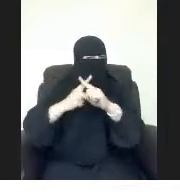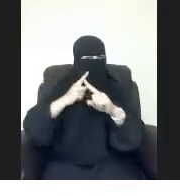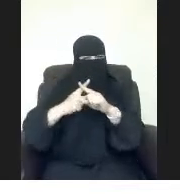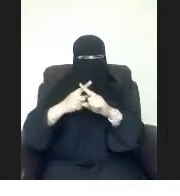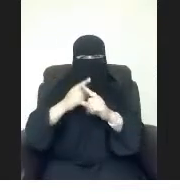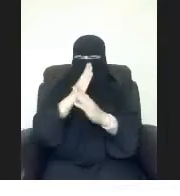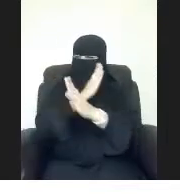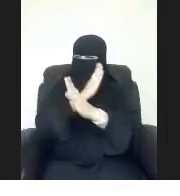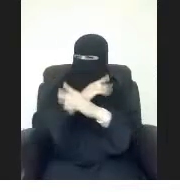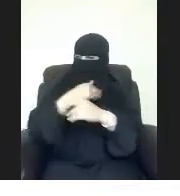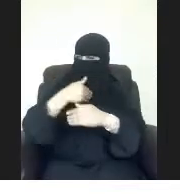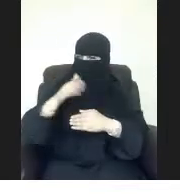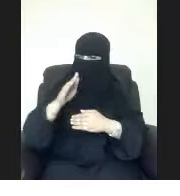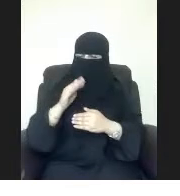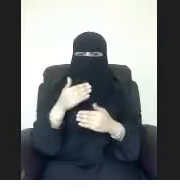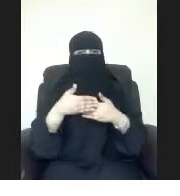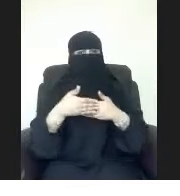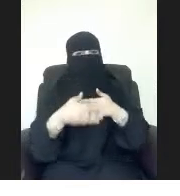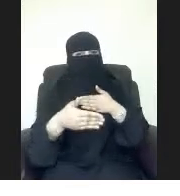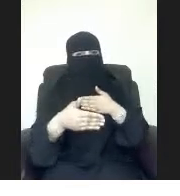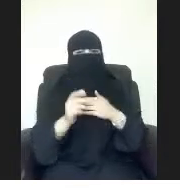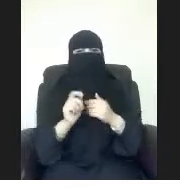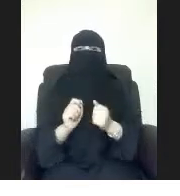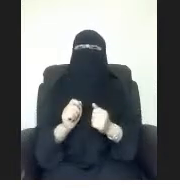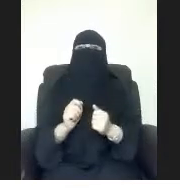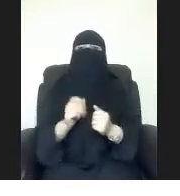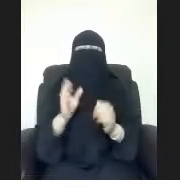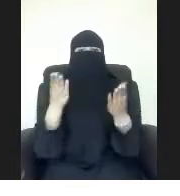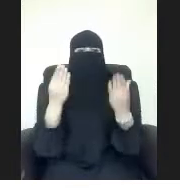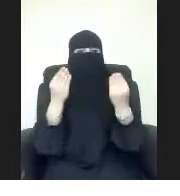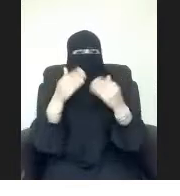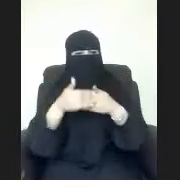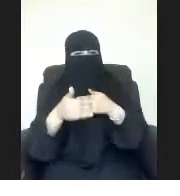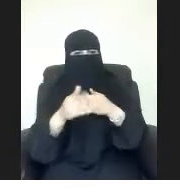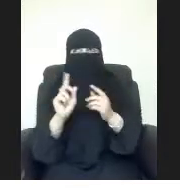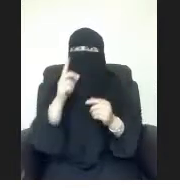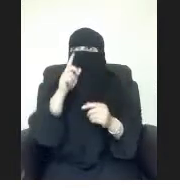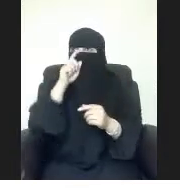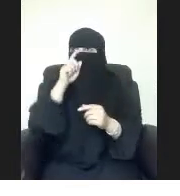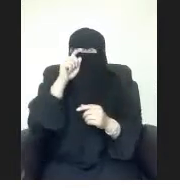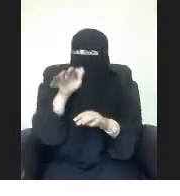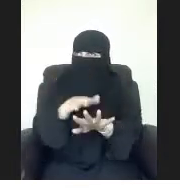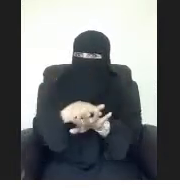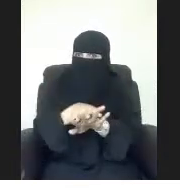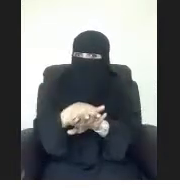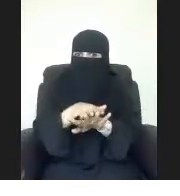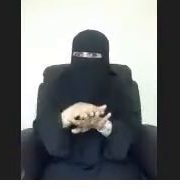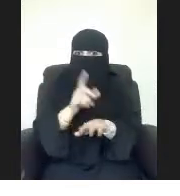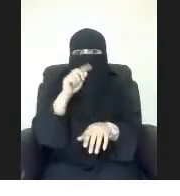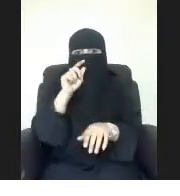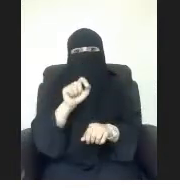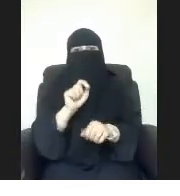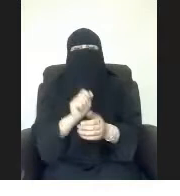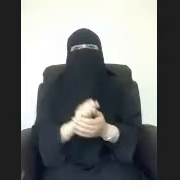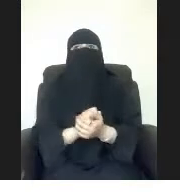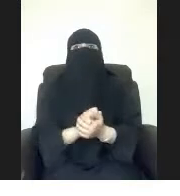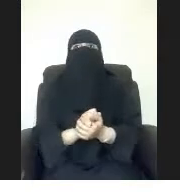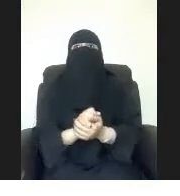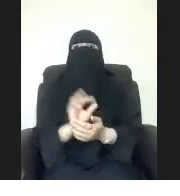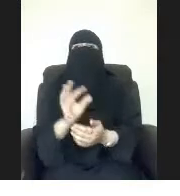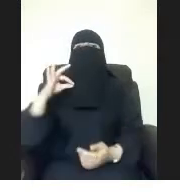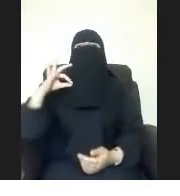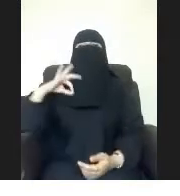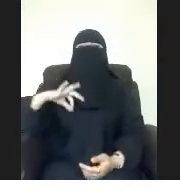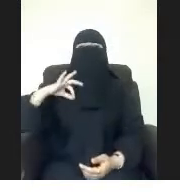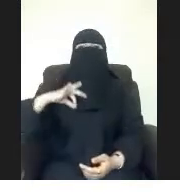ولسنا مع التعلم المدمج أو التعلم وجه لوجه. نحن نريد أن نختار أفضل النماذج بحيث يستفيد منها هذا المتعلم،